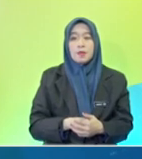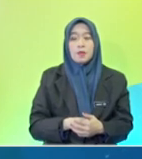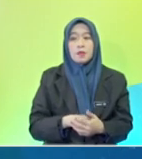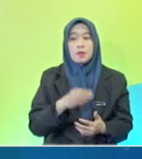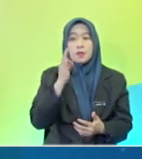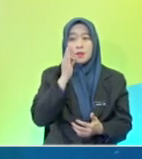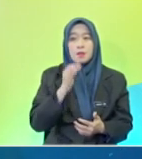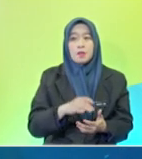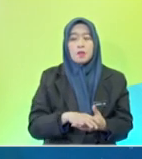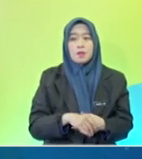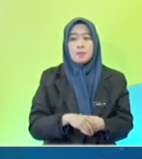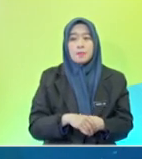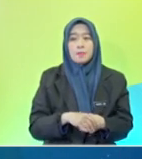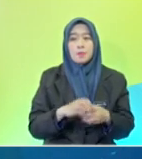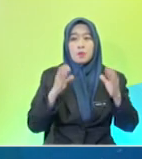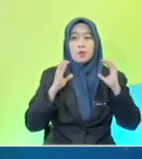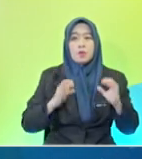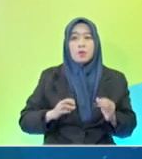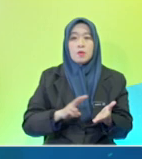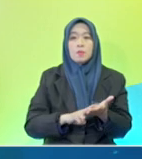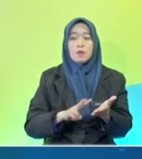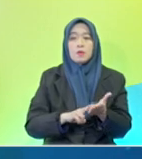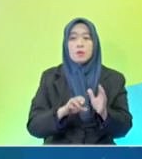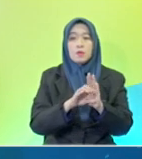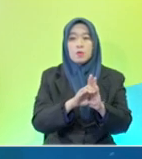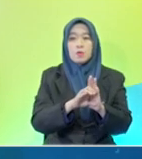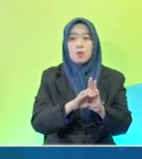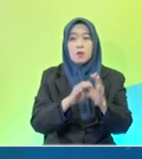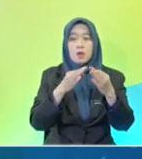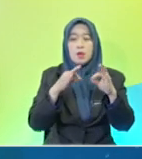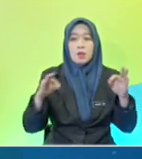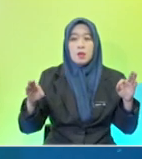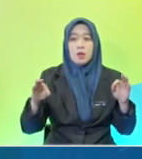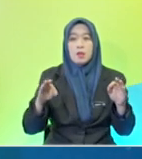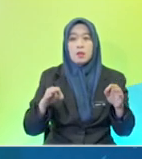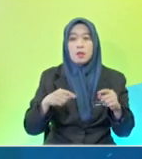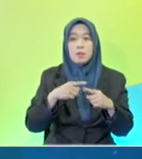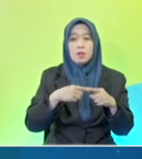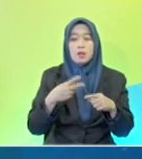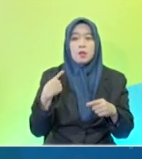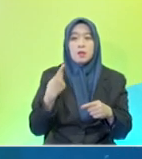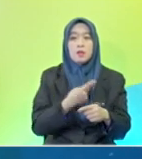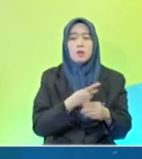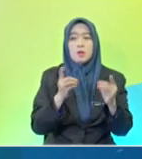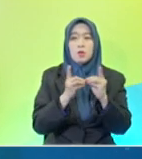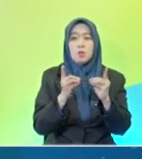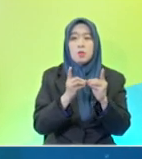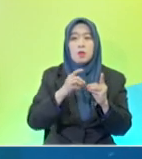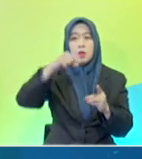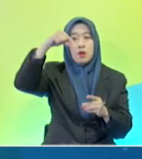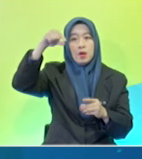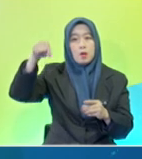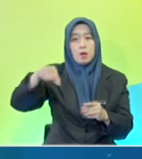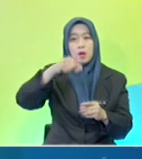Fatin. Yeah. Cuba baca contoh ayat apabila kita berjumpa dengan tanda wakaf qaf lam ya, iaitu lebih